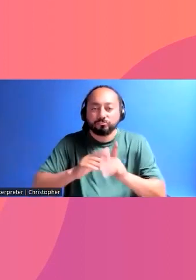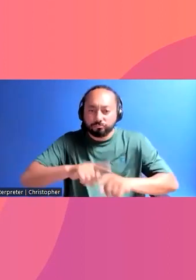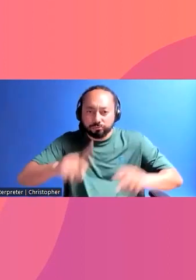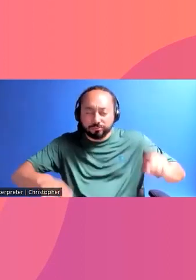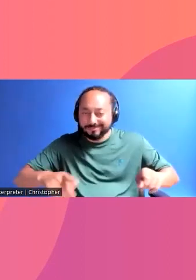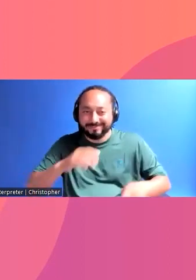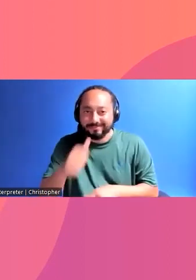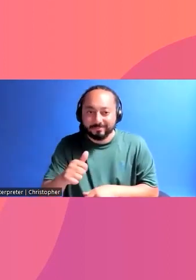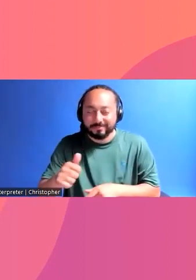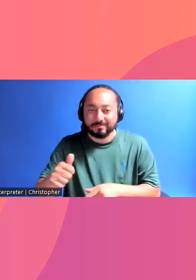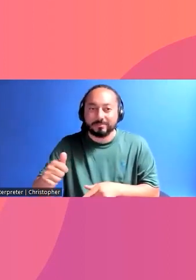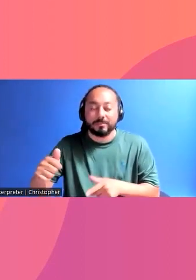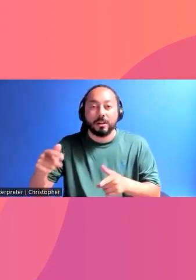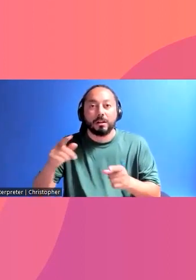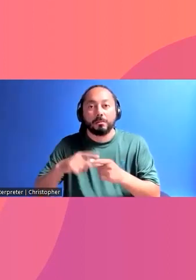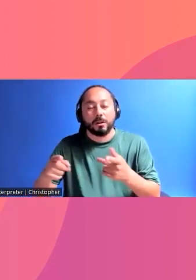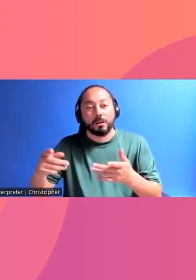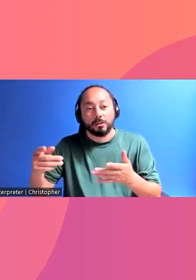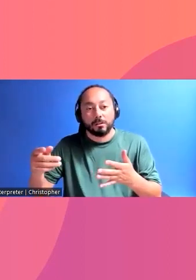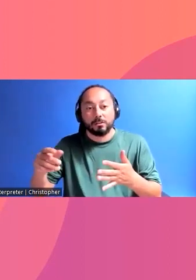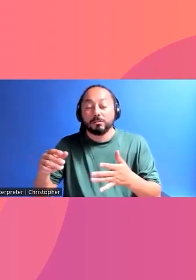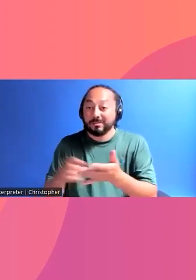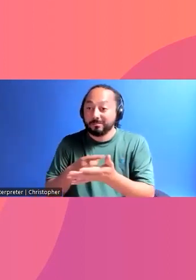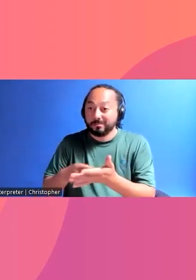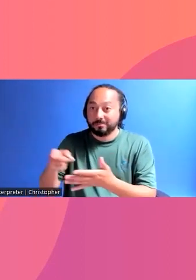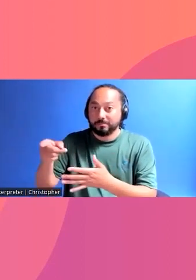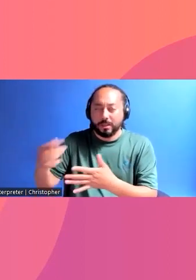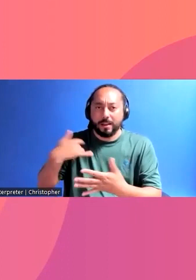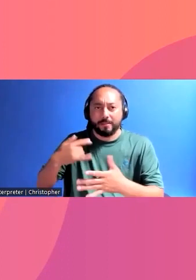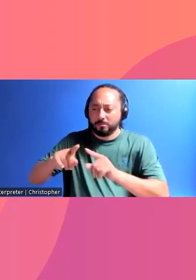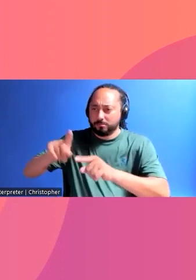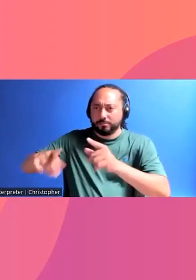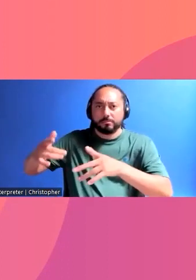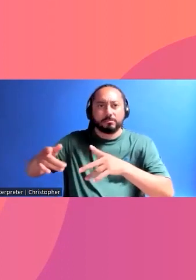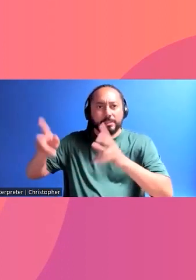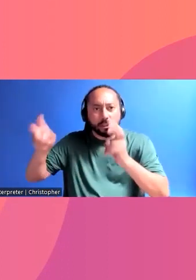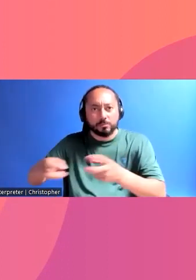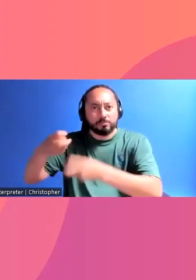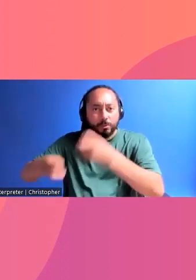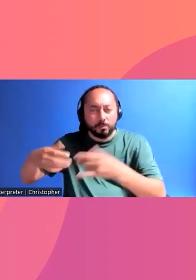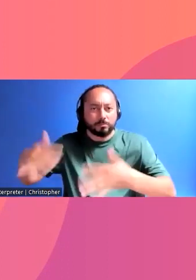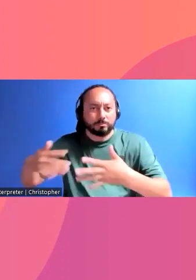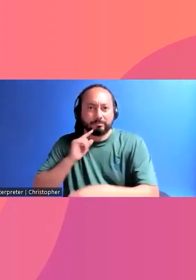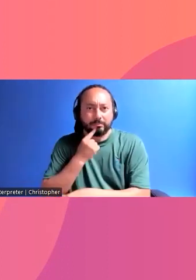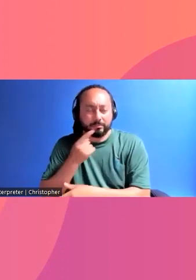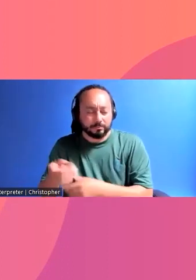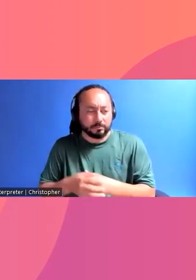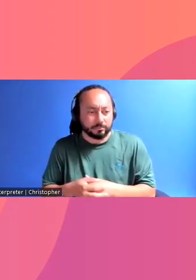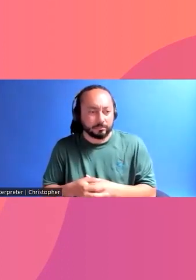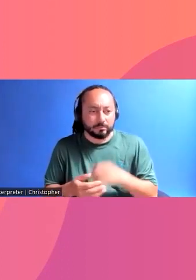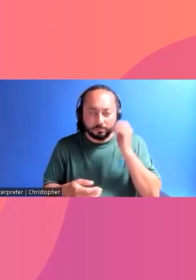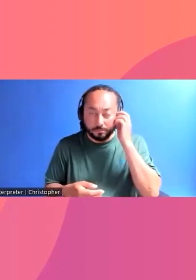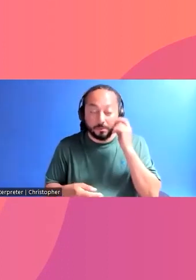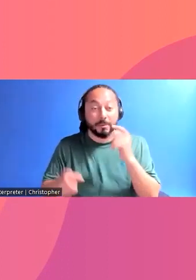type de traitement par rapport à leurs homologues blancs, et même ceux en tenant compte de différentes variables.